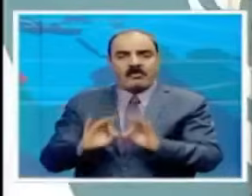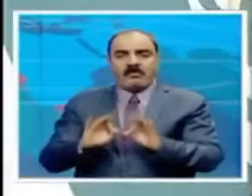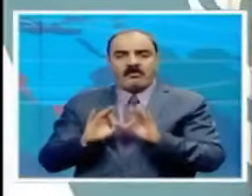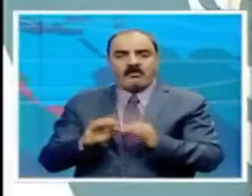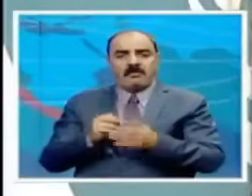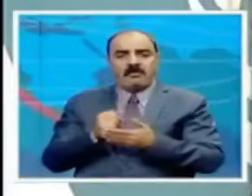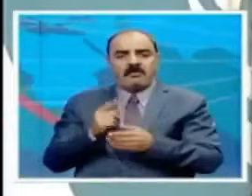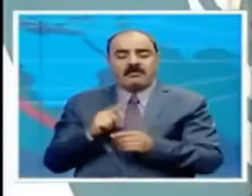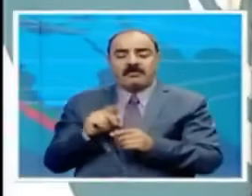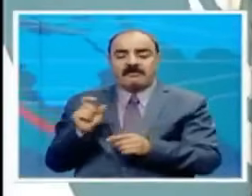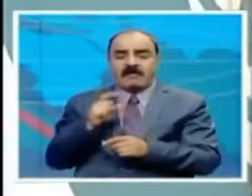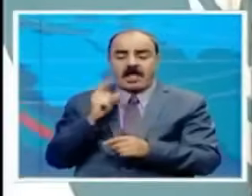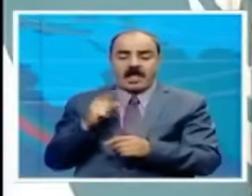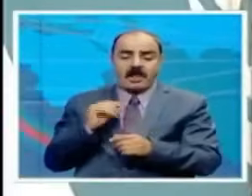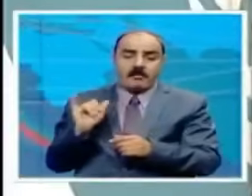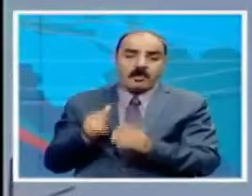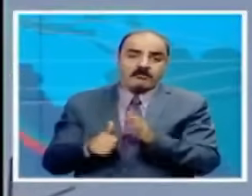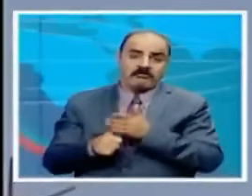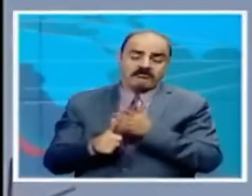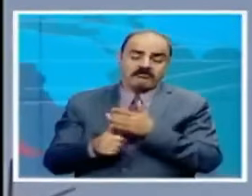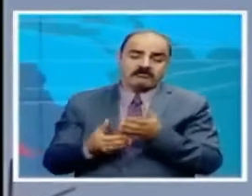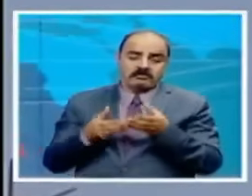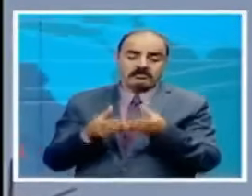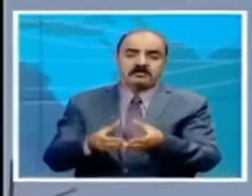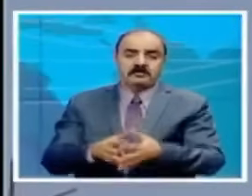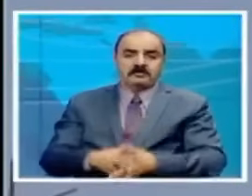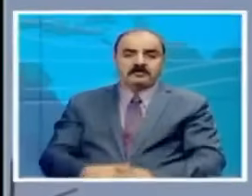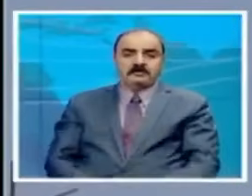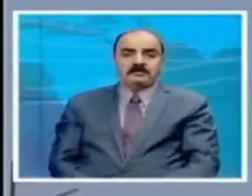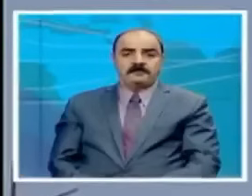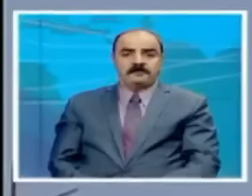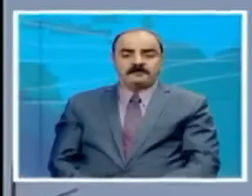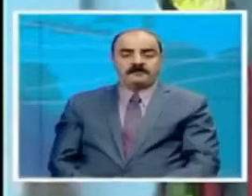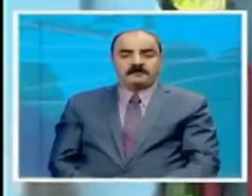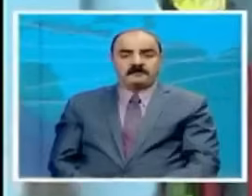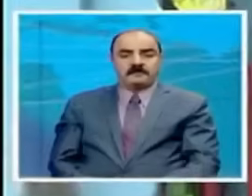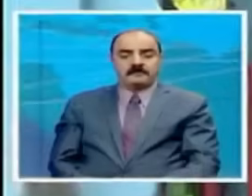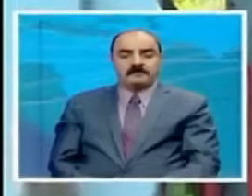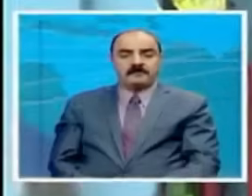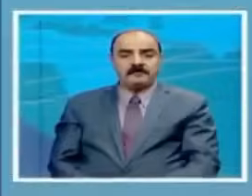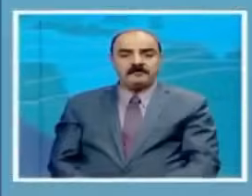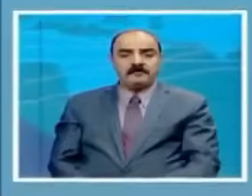الأونروا بوصفها أكبر المانحين للوكالة.